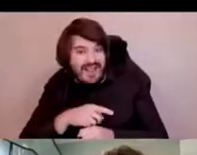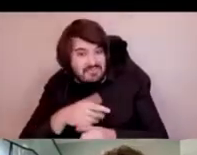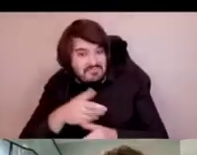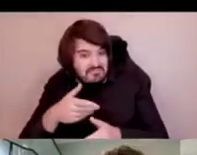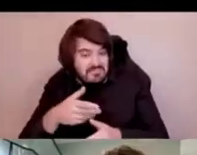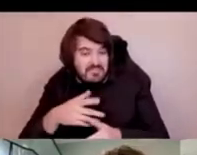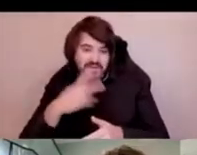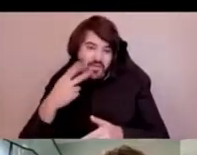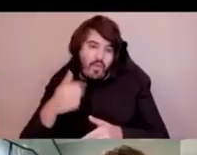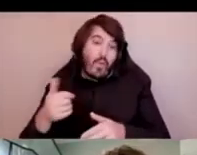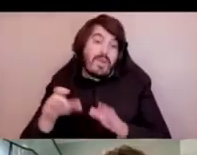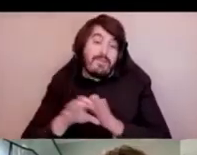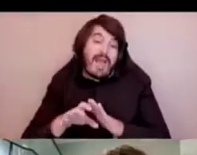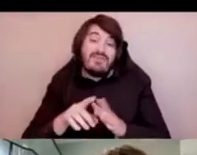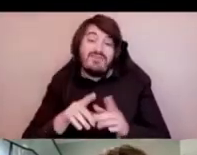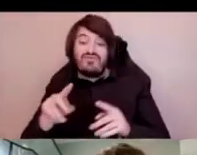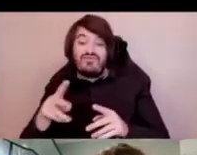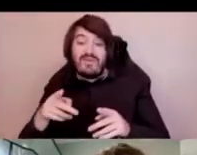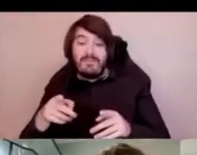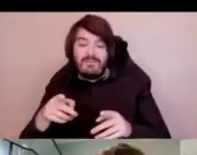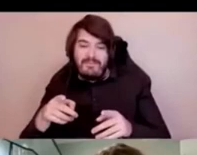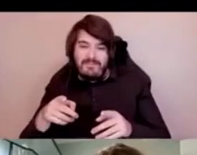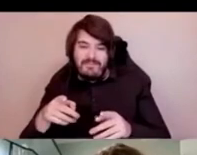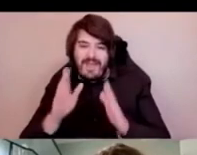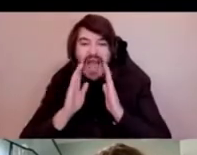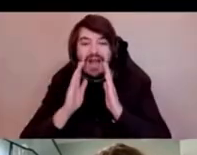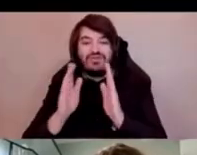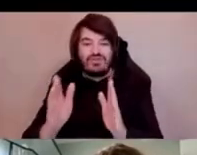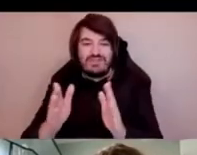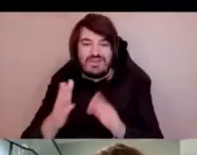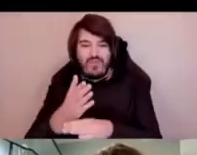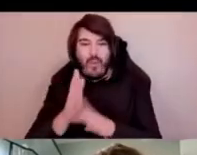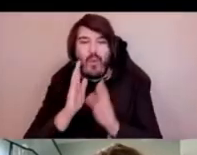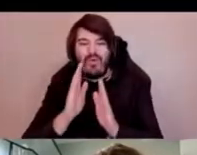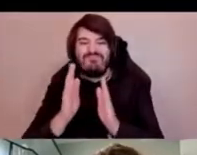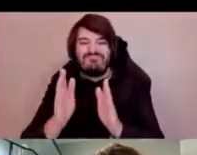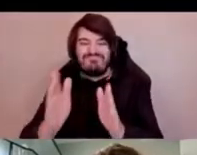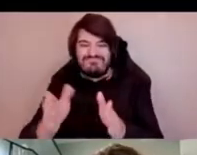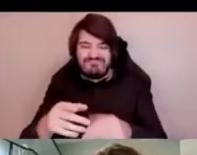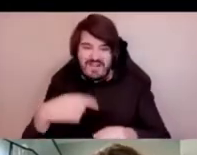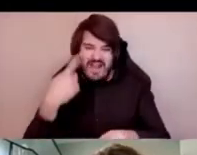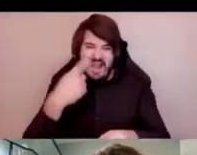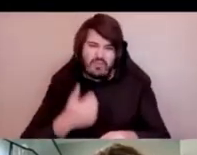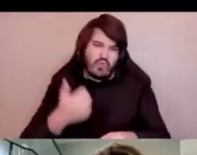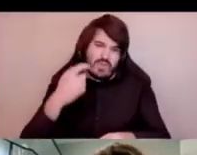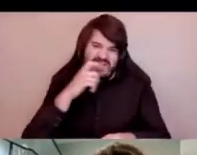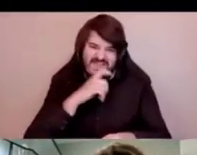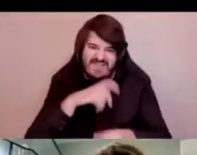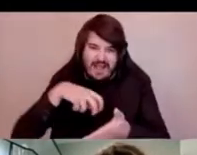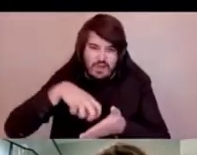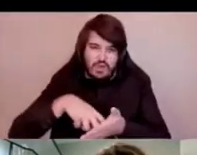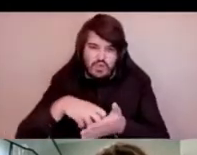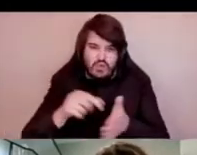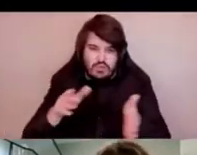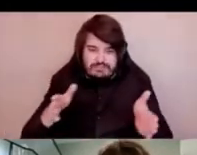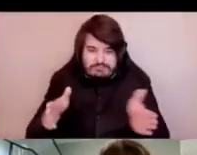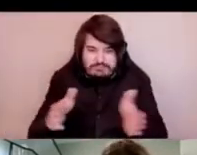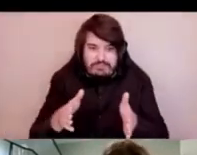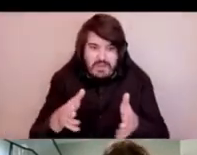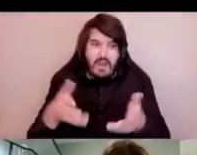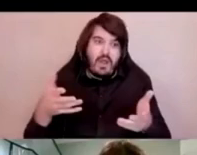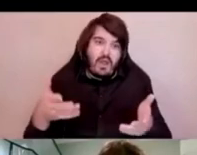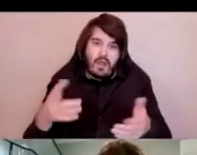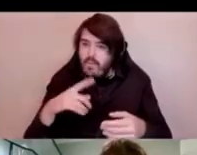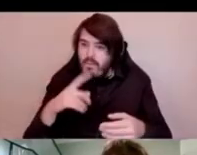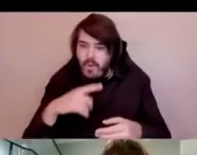dans l'autre image la rangée ici. Ça a l'air plus difficile à s'agenouiller. Donc, je ne pourrais pas vraiment